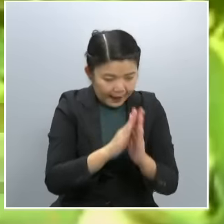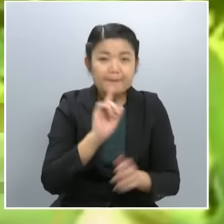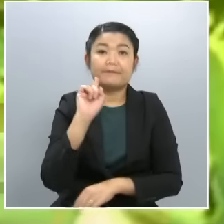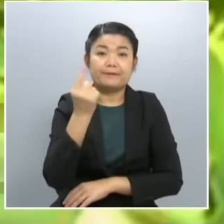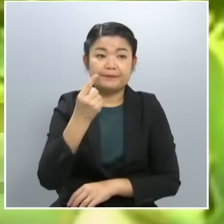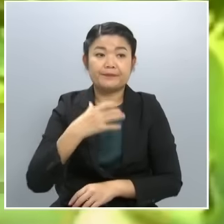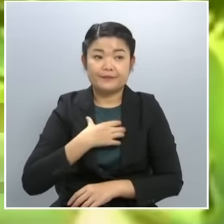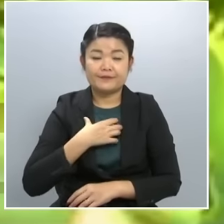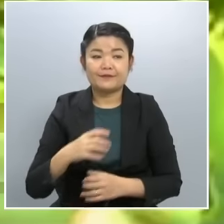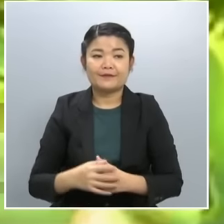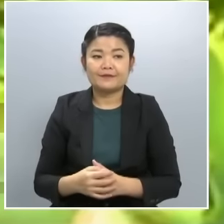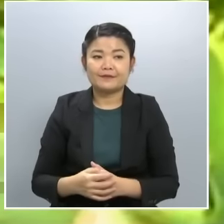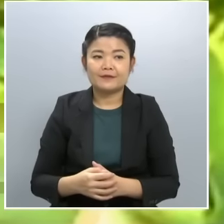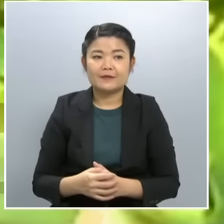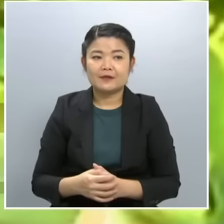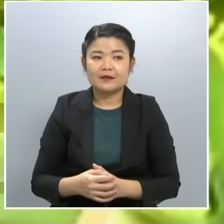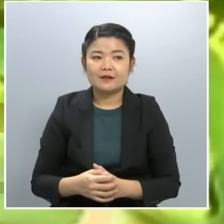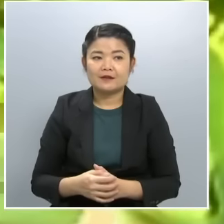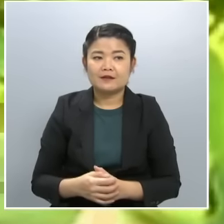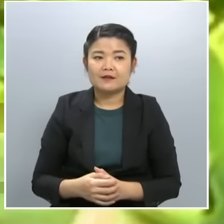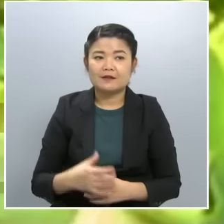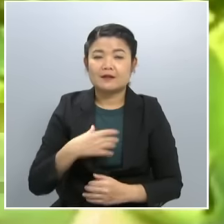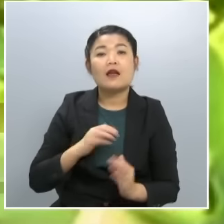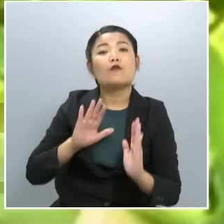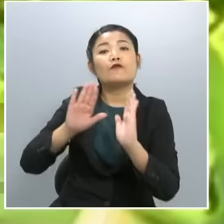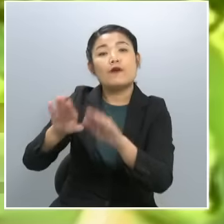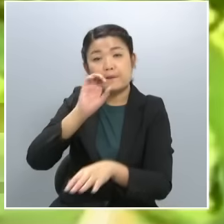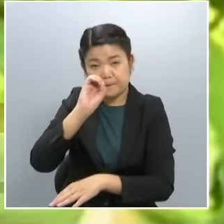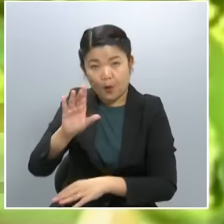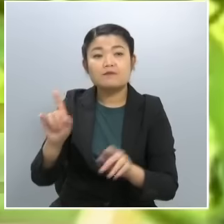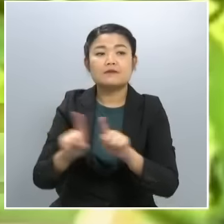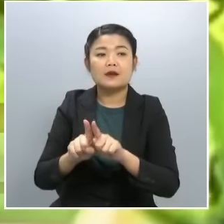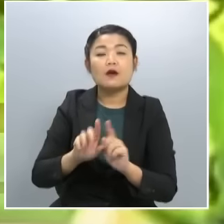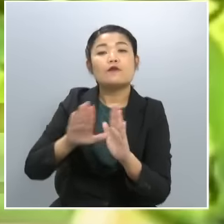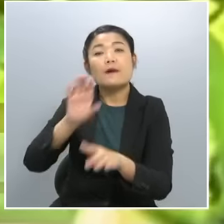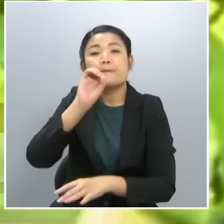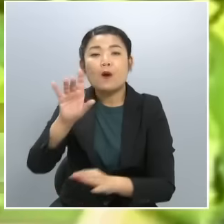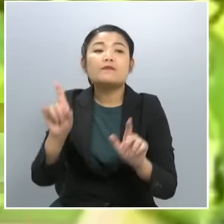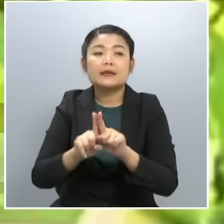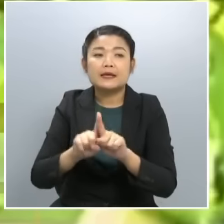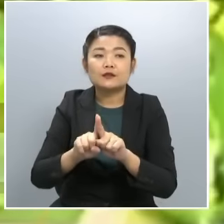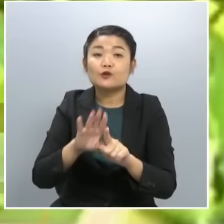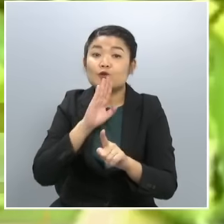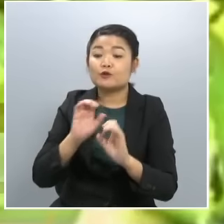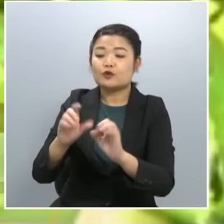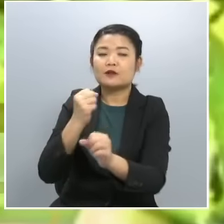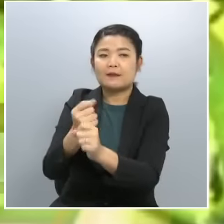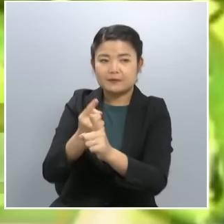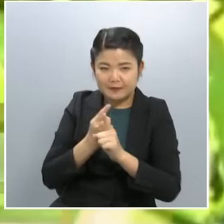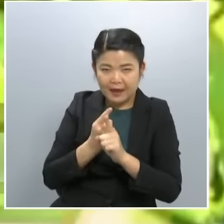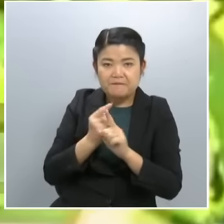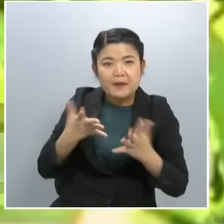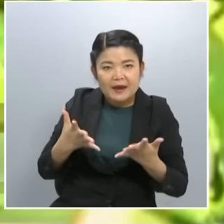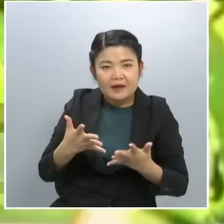นะครับก็ฝากความระลึกถึงท่านด้วยก็อยากจะฝากถึงเด้วยคุณหนุ่มกัญชัยว่าก็ไม่ทำตามที่สอนอย่ามาอ้อนเรียก